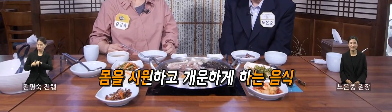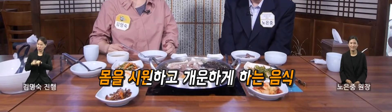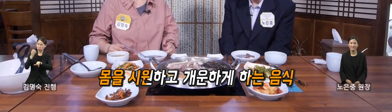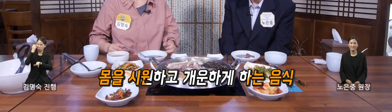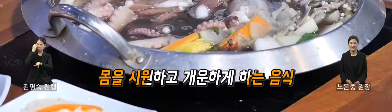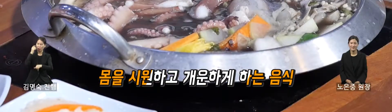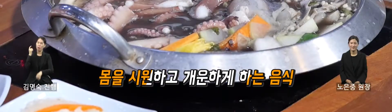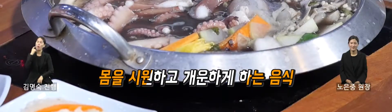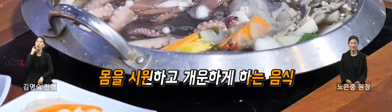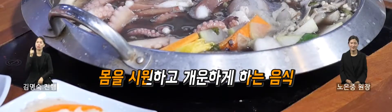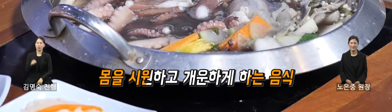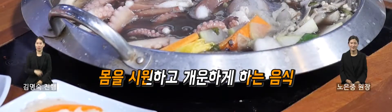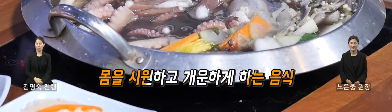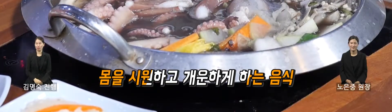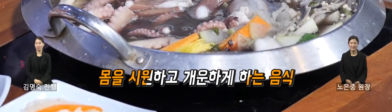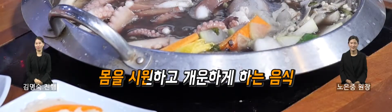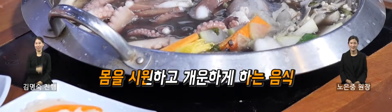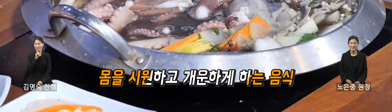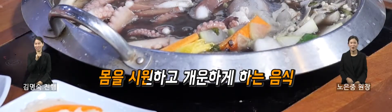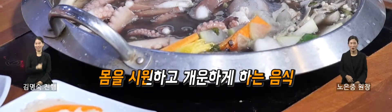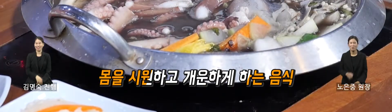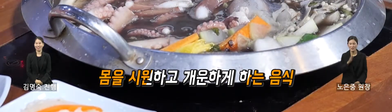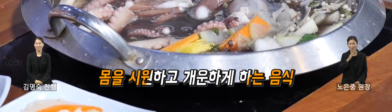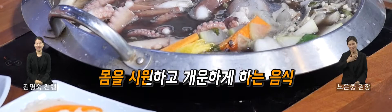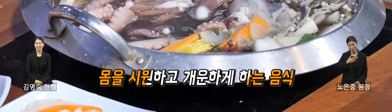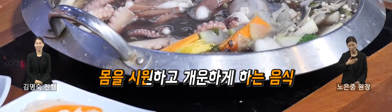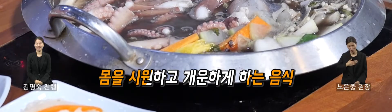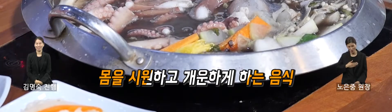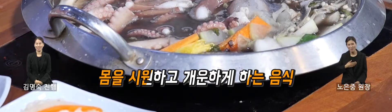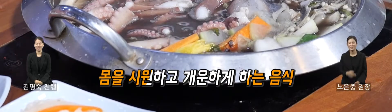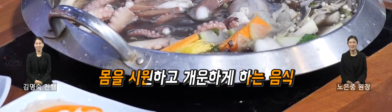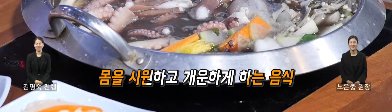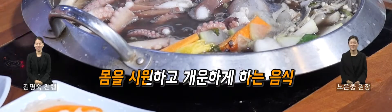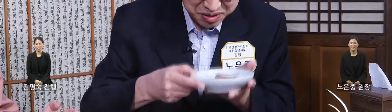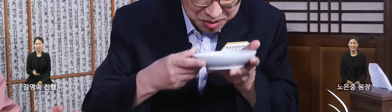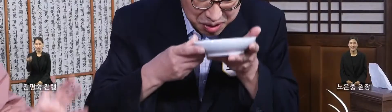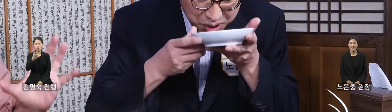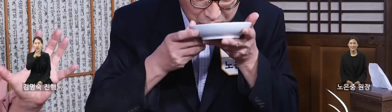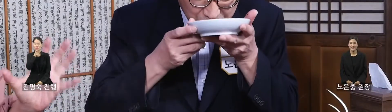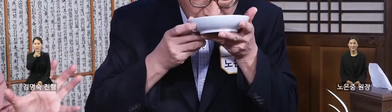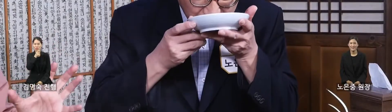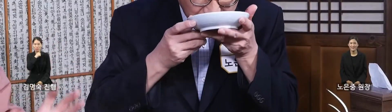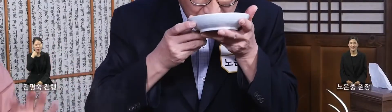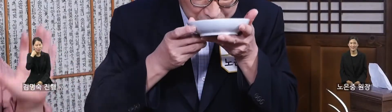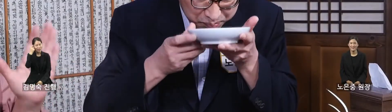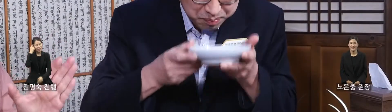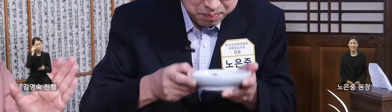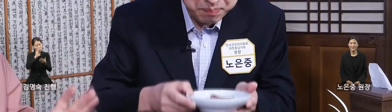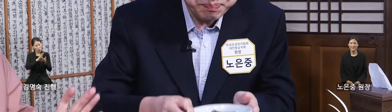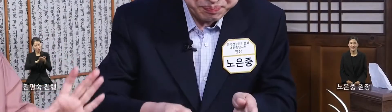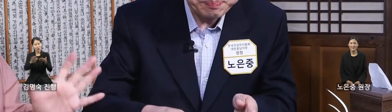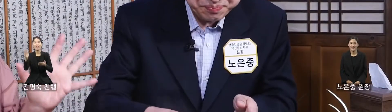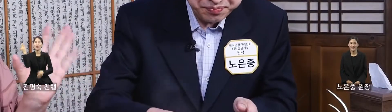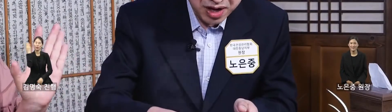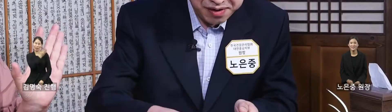네. 거짓말 안 하고 이렇게 근데 시원한데요. 정말, 정말 시원한데요. 네. 국물 맛이 시원하고